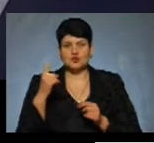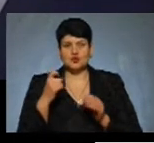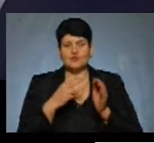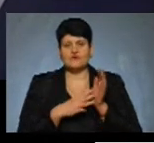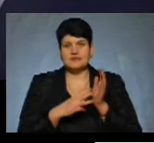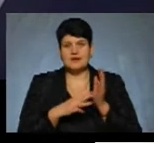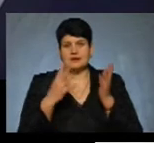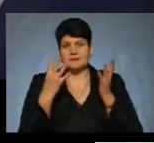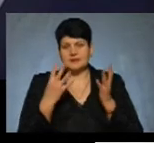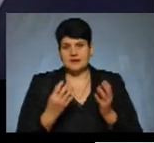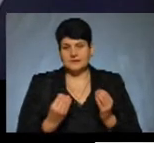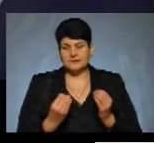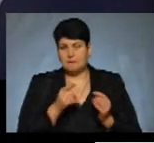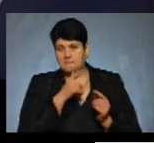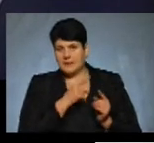180-денний період,